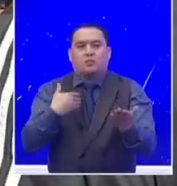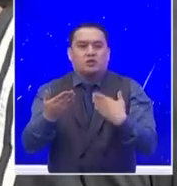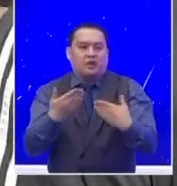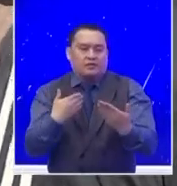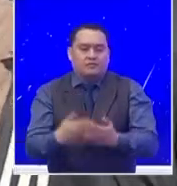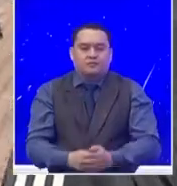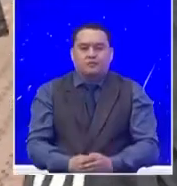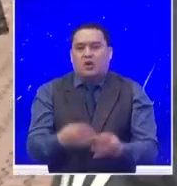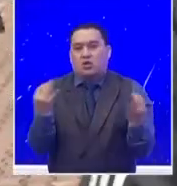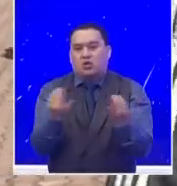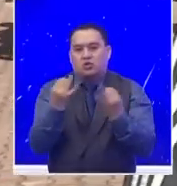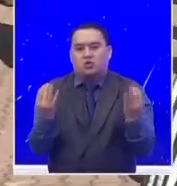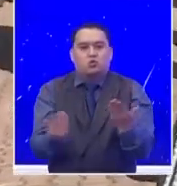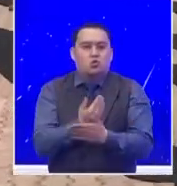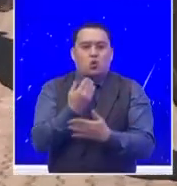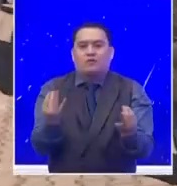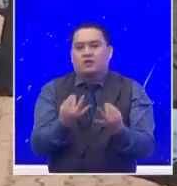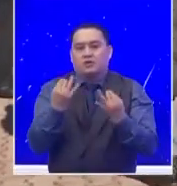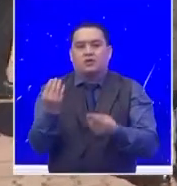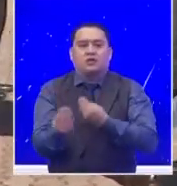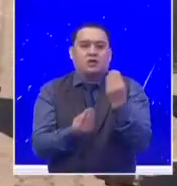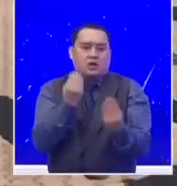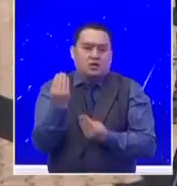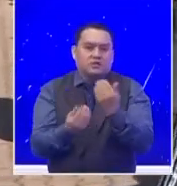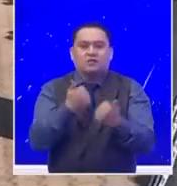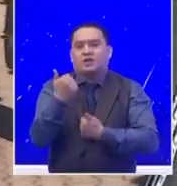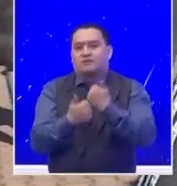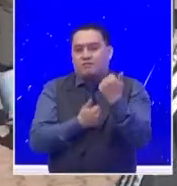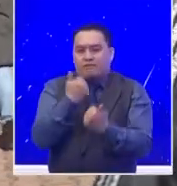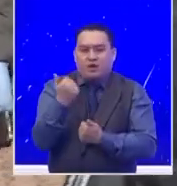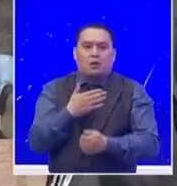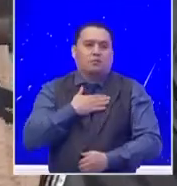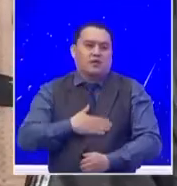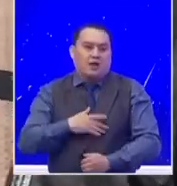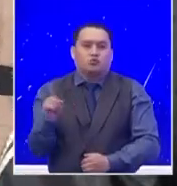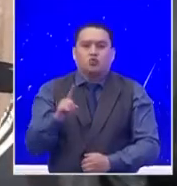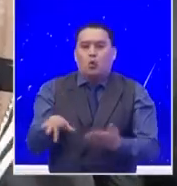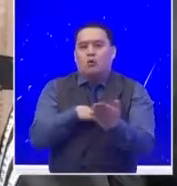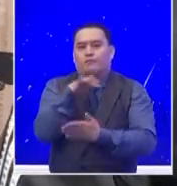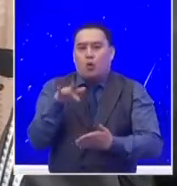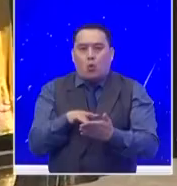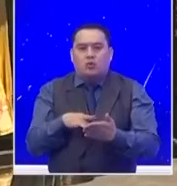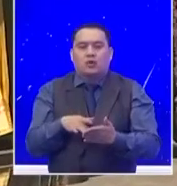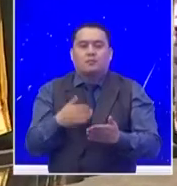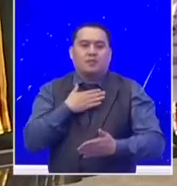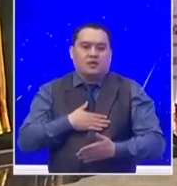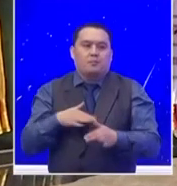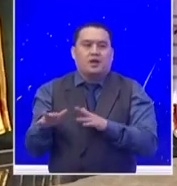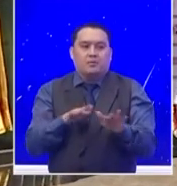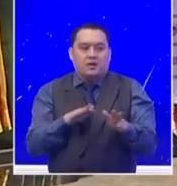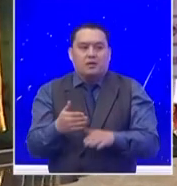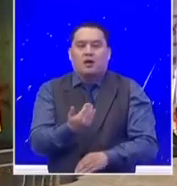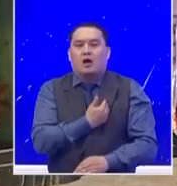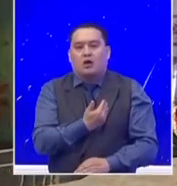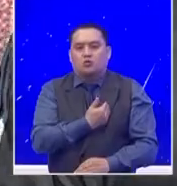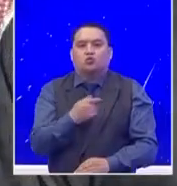много интересных игр, много интересных соревнований. Очень приятно, что для нашего города такое мероприятие. Ну и хочу,